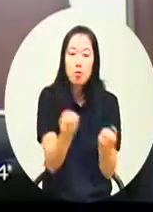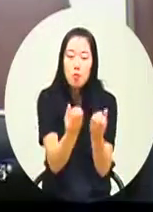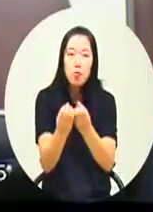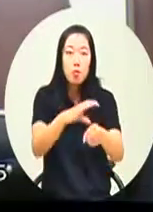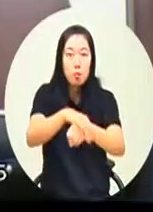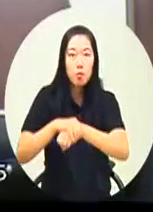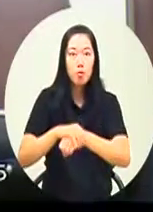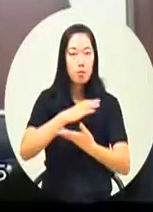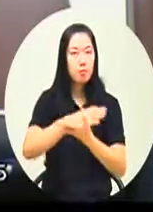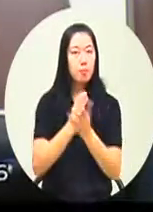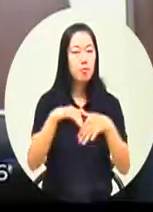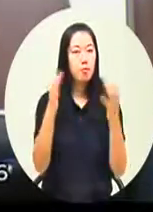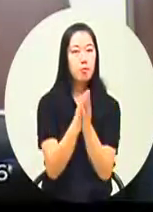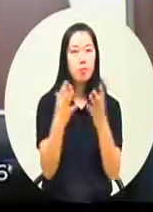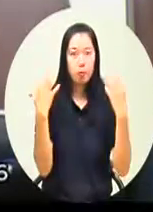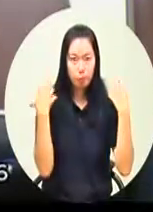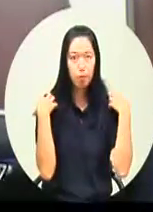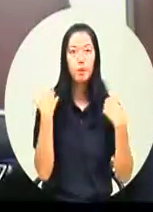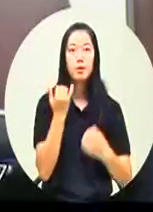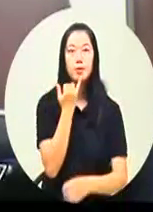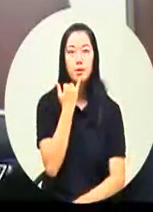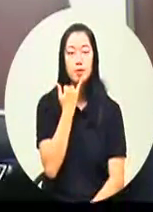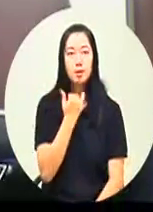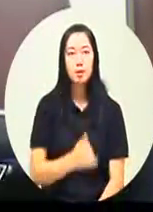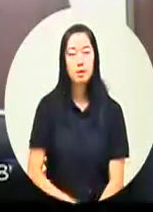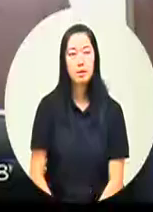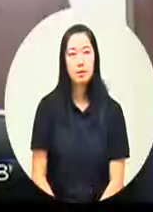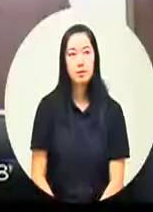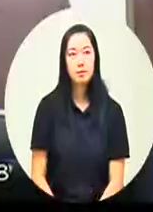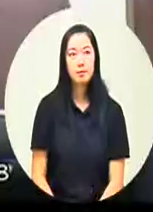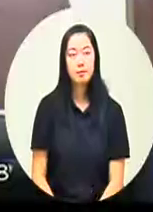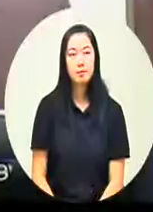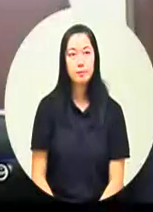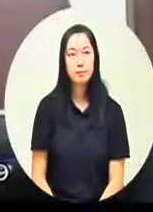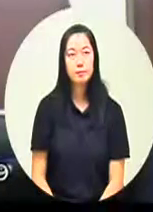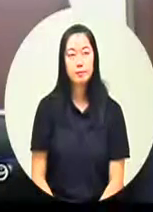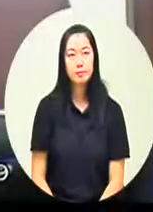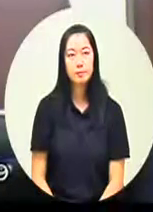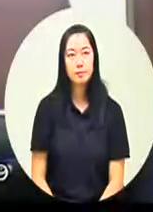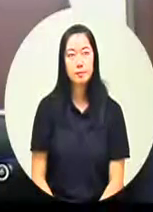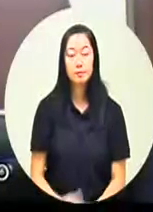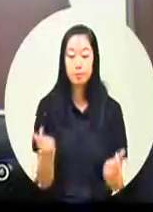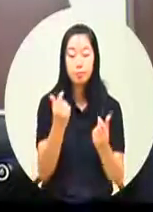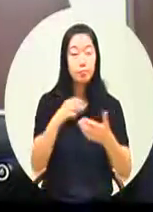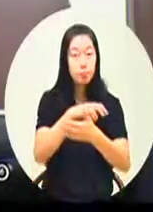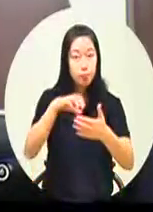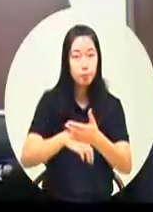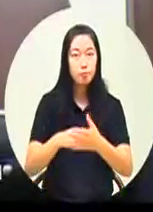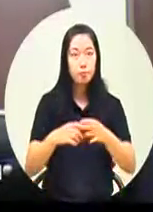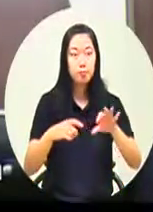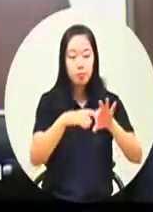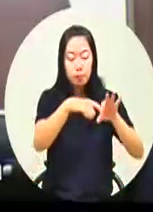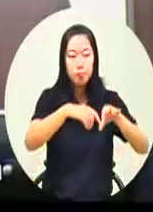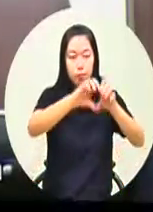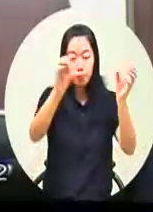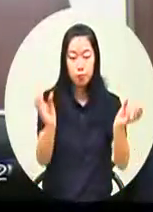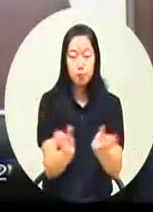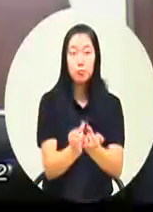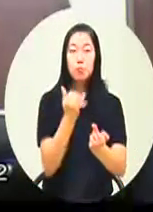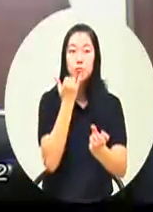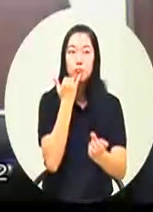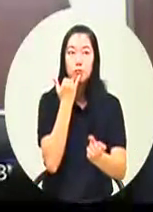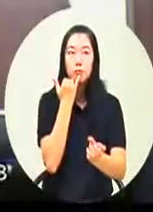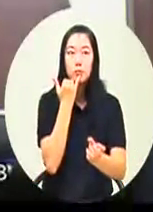是说它这很多种工具可以在那个载体里面，包括它的轮胎可以有越